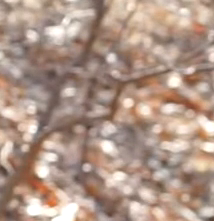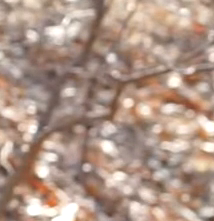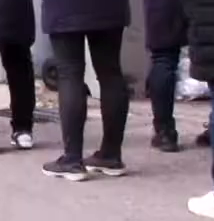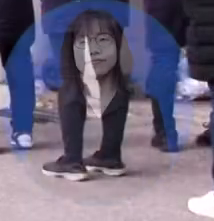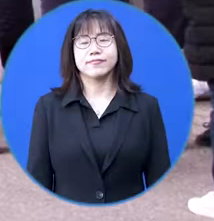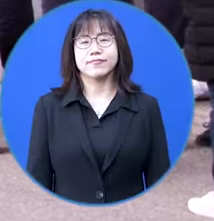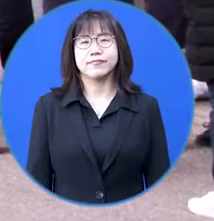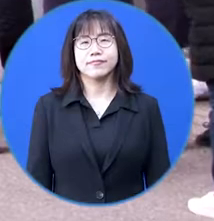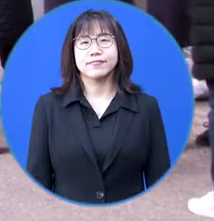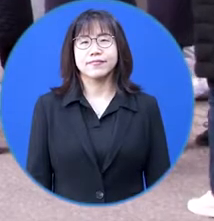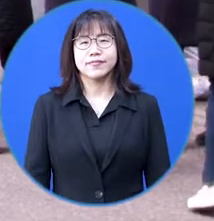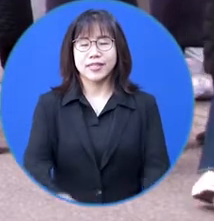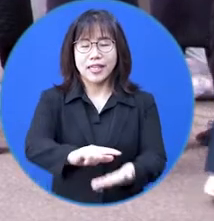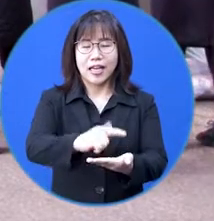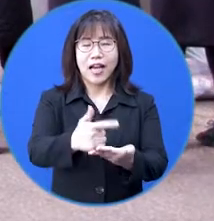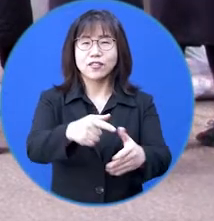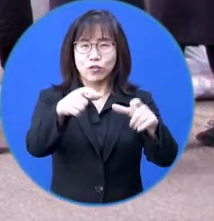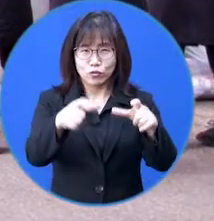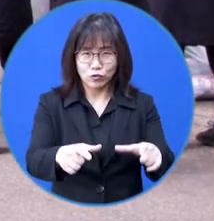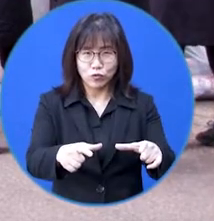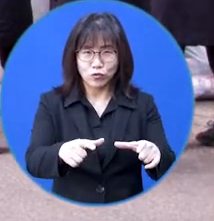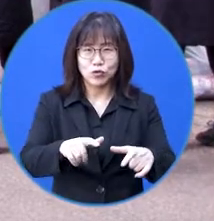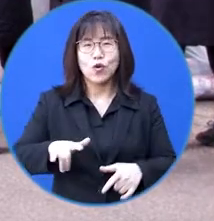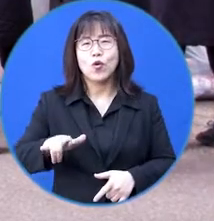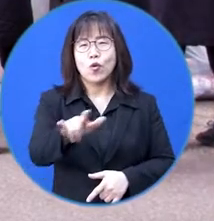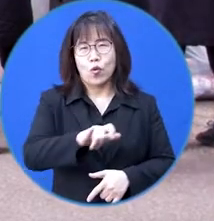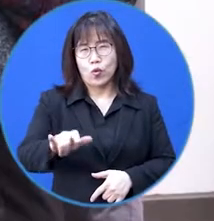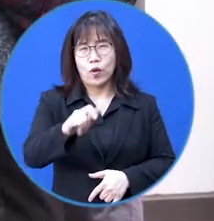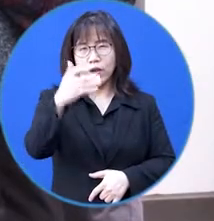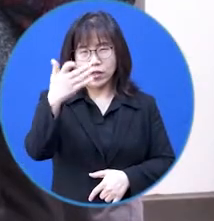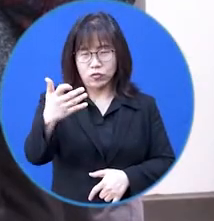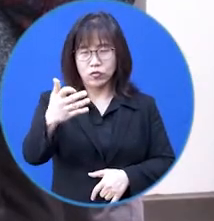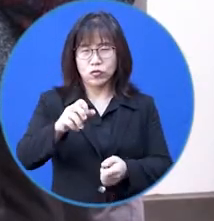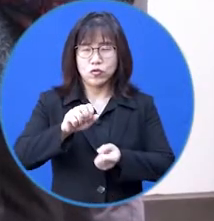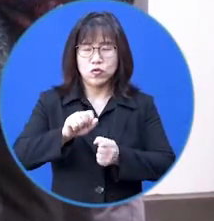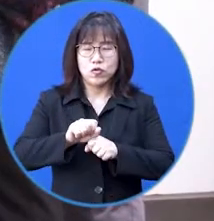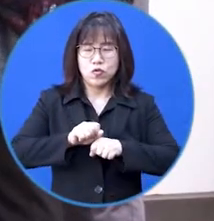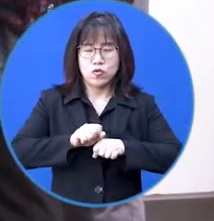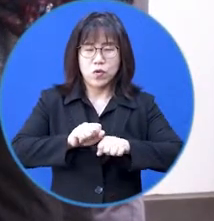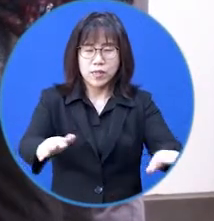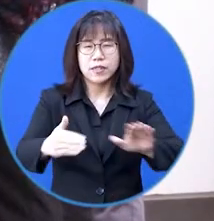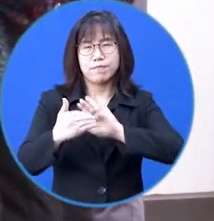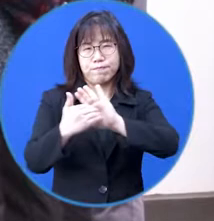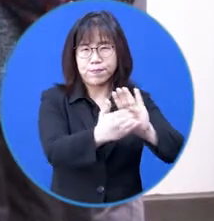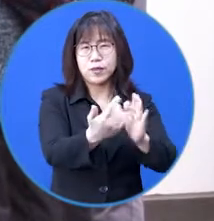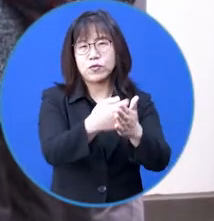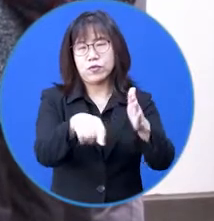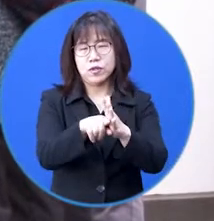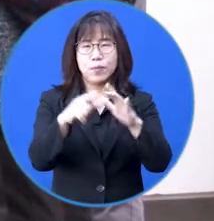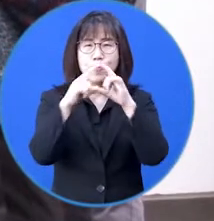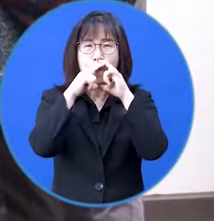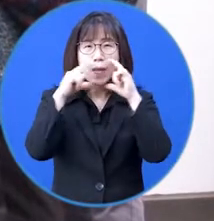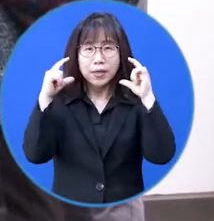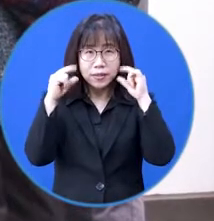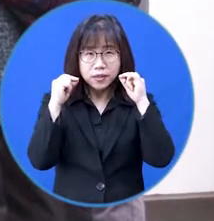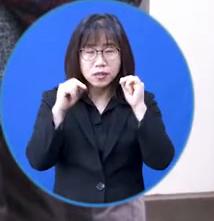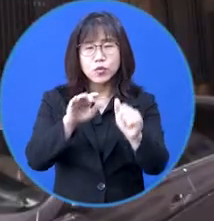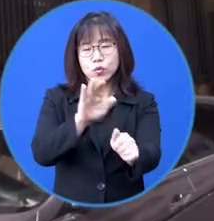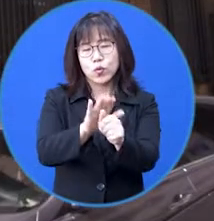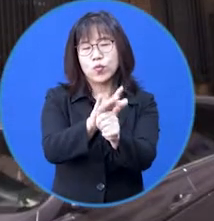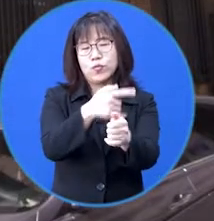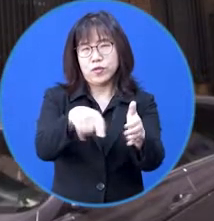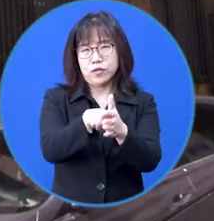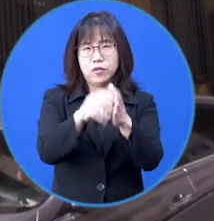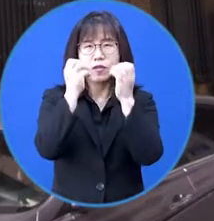있습니다. 강서구가 코로나19 확산으로 인한 마스크 부족 사태 극복에 도움을 주기 위해 강서구 새마을